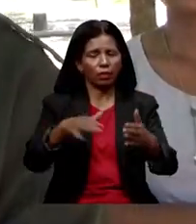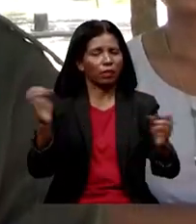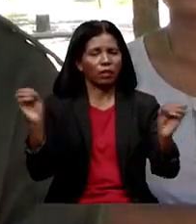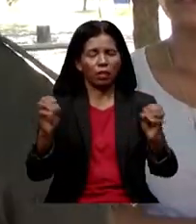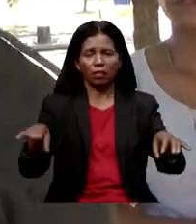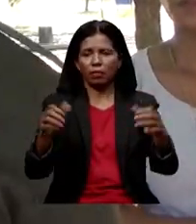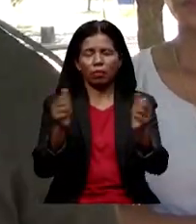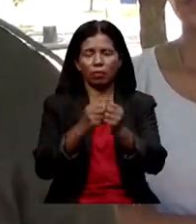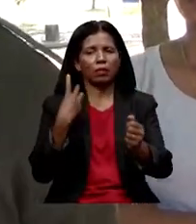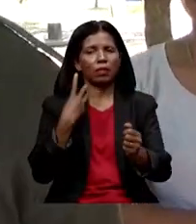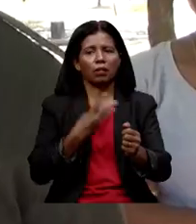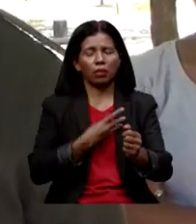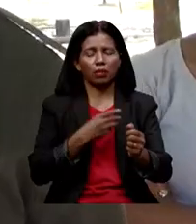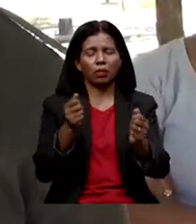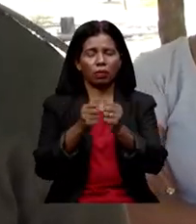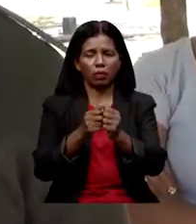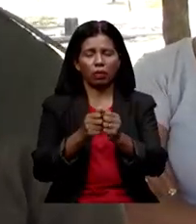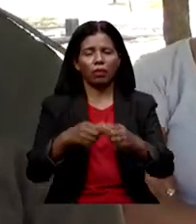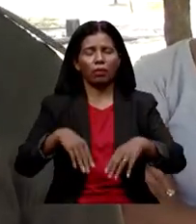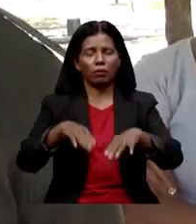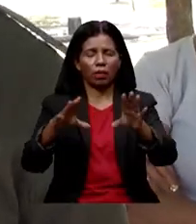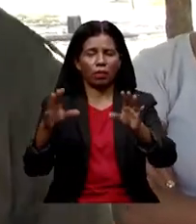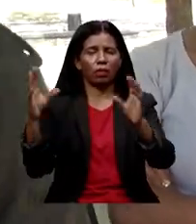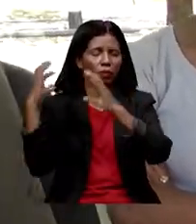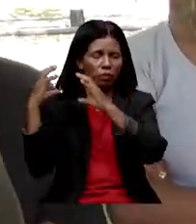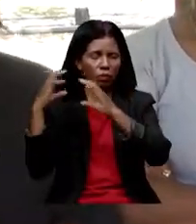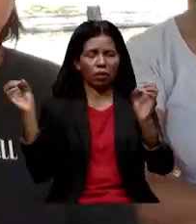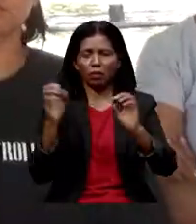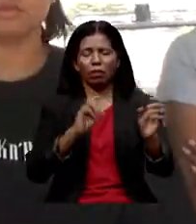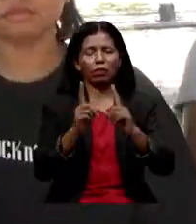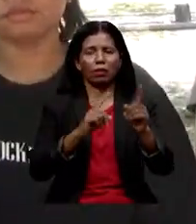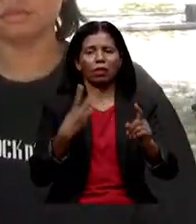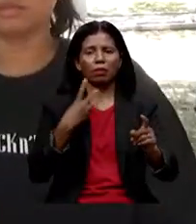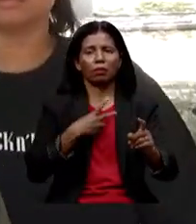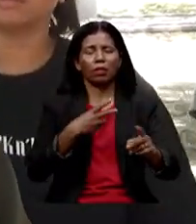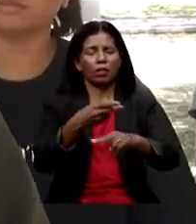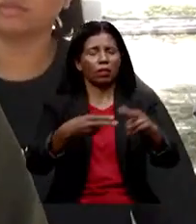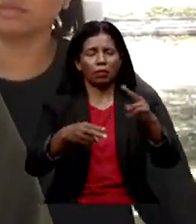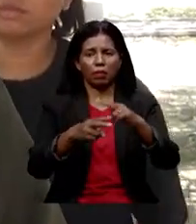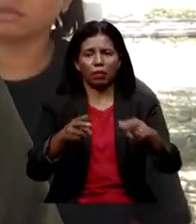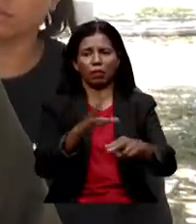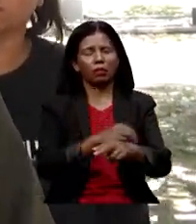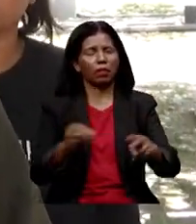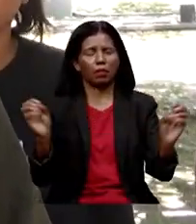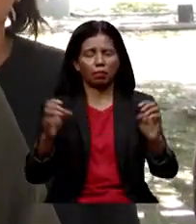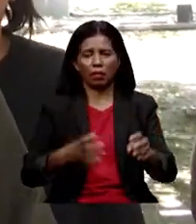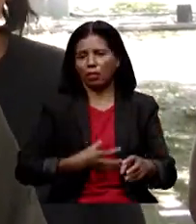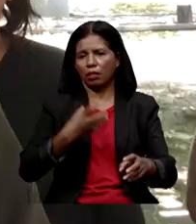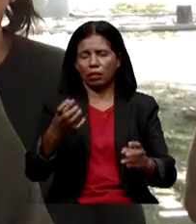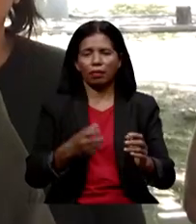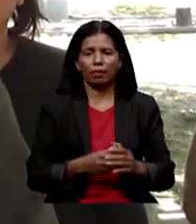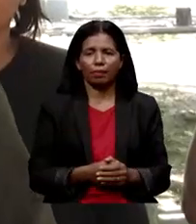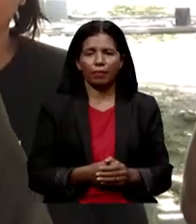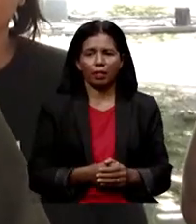copero ami dira nune ser la coi copero ami atete bene ami bajo lingua de que dia kami los bai de kekerasan bajo